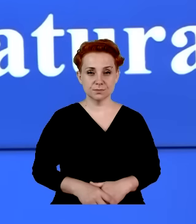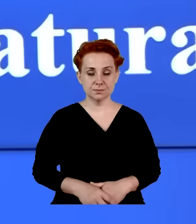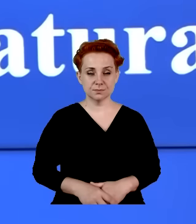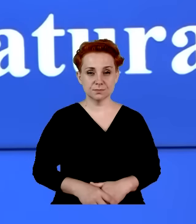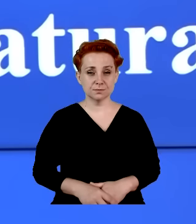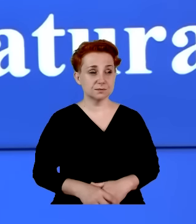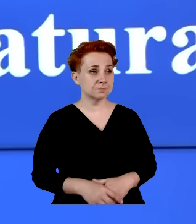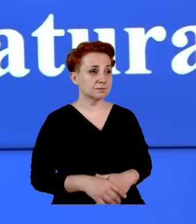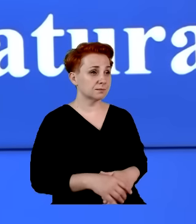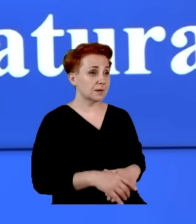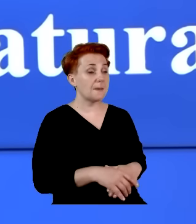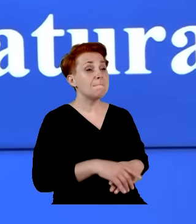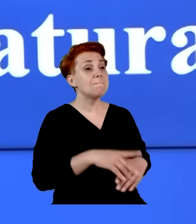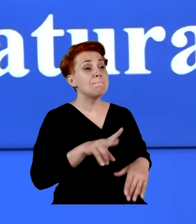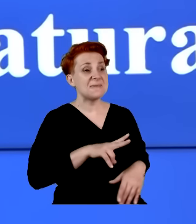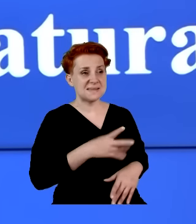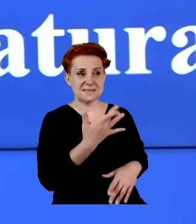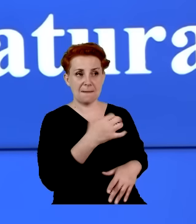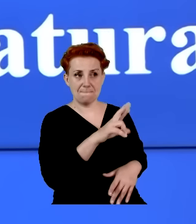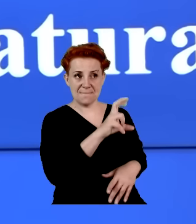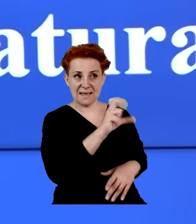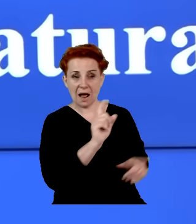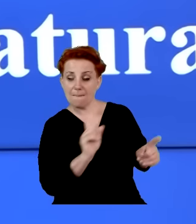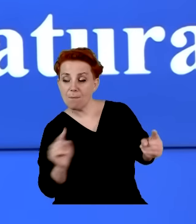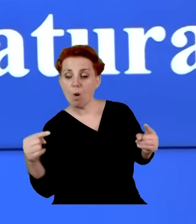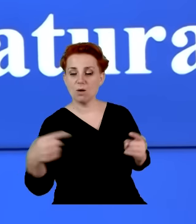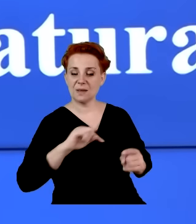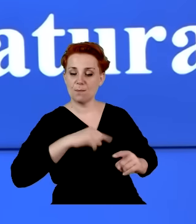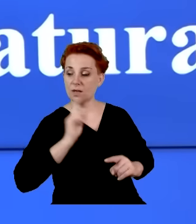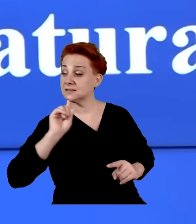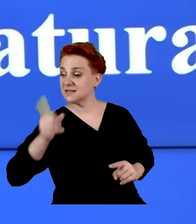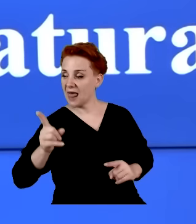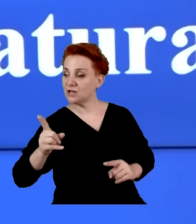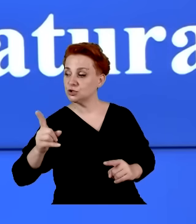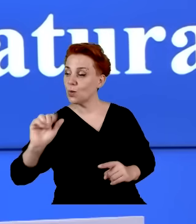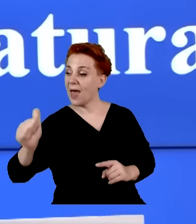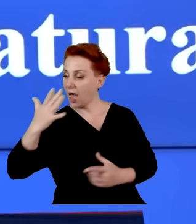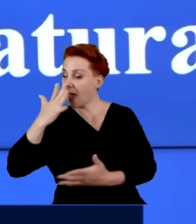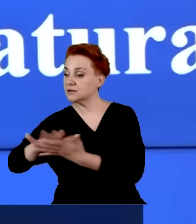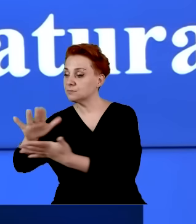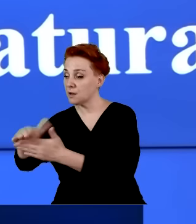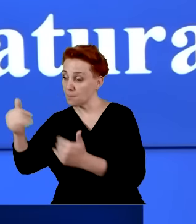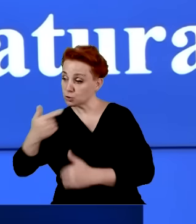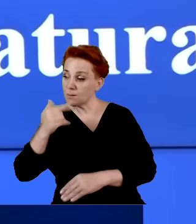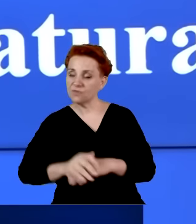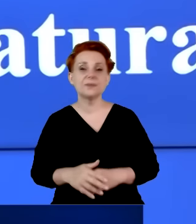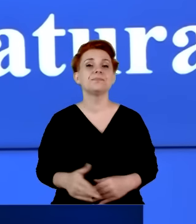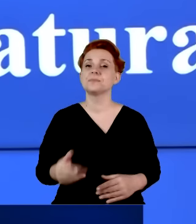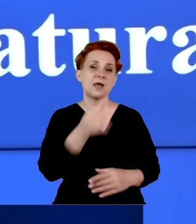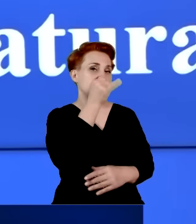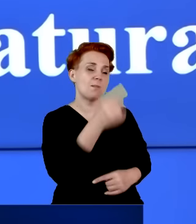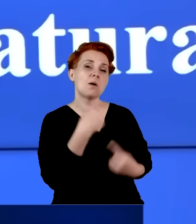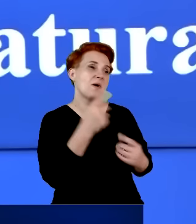Czy to minister Myrcha poza prokuraturą zlecił te ekspertyzy? Czy może pan to potwierdzić? Nie mogę potwierdzić, ale i nie mogę